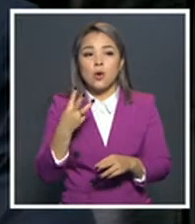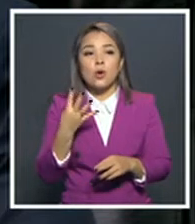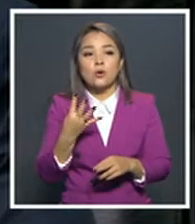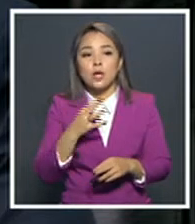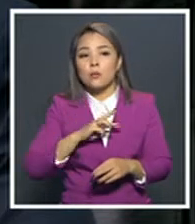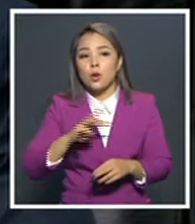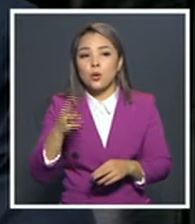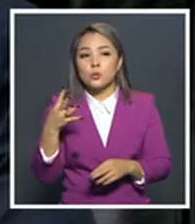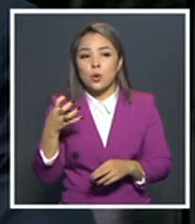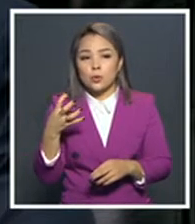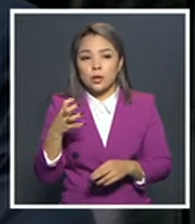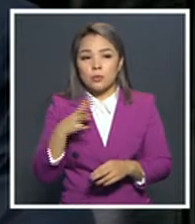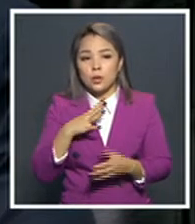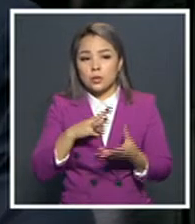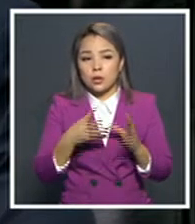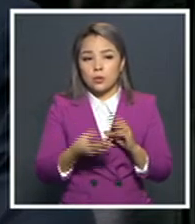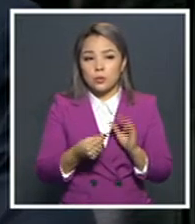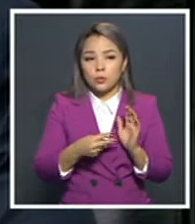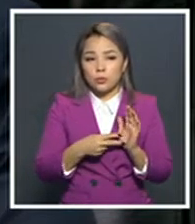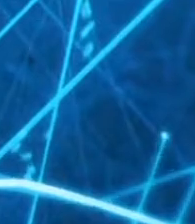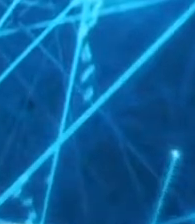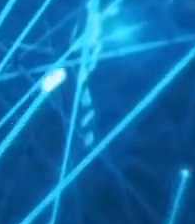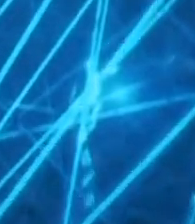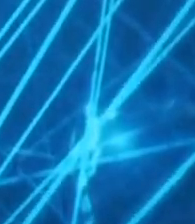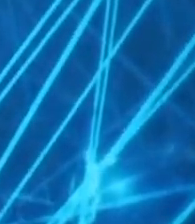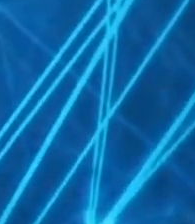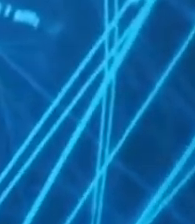400-дей болып отыр.